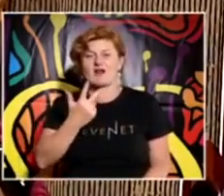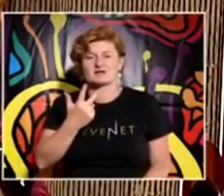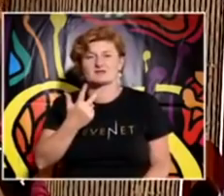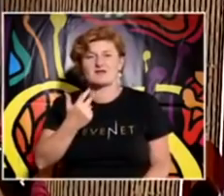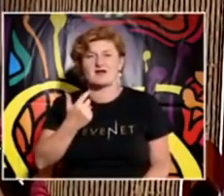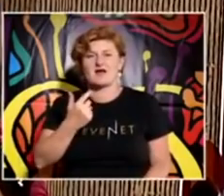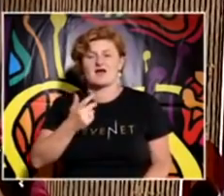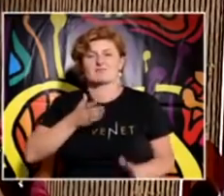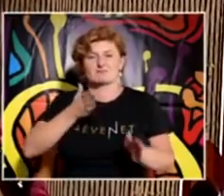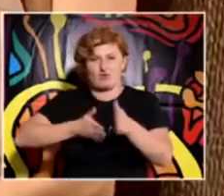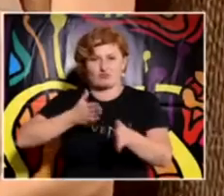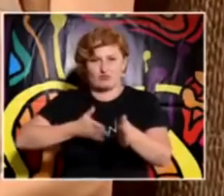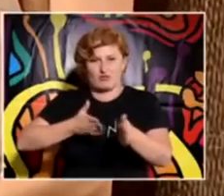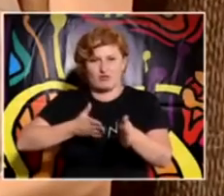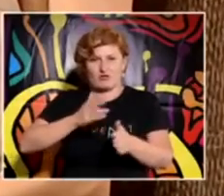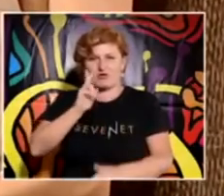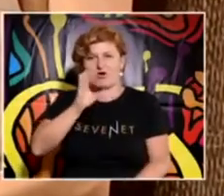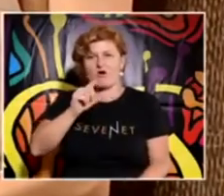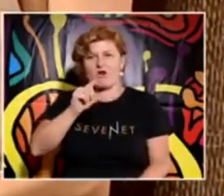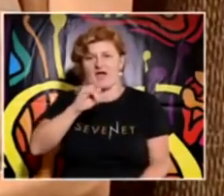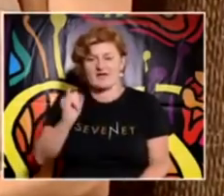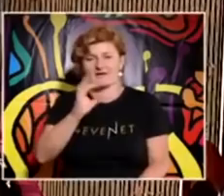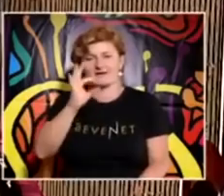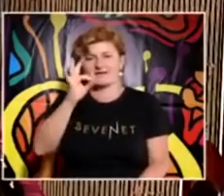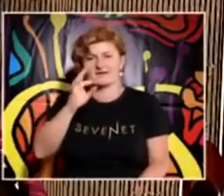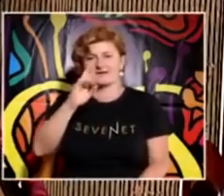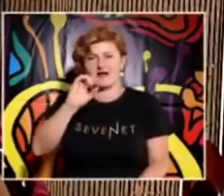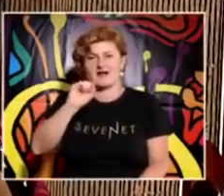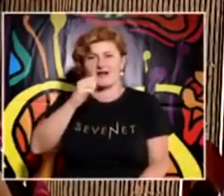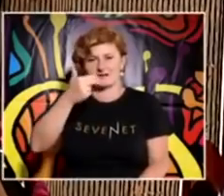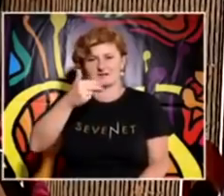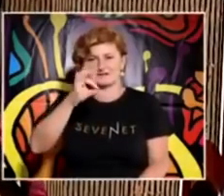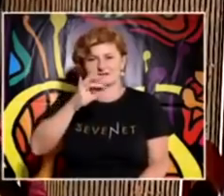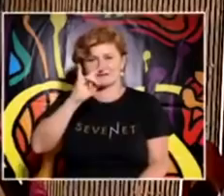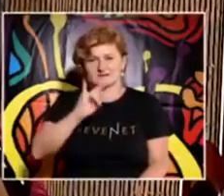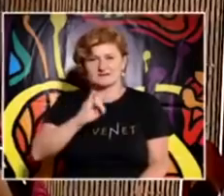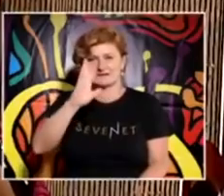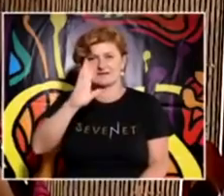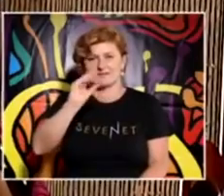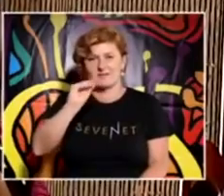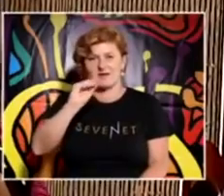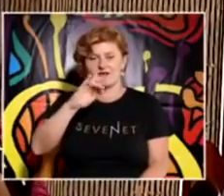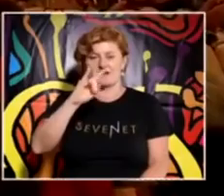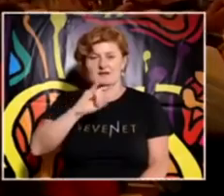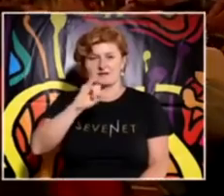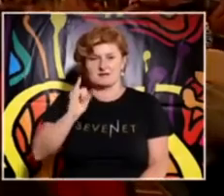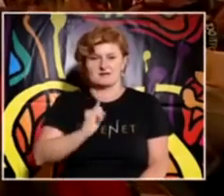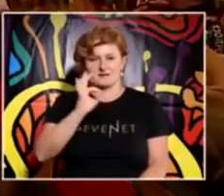transsyberyjskiej. Uwierzcie mi, no czujecie to szczypanie na całym ciele. Spontanicznie wyszedłeś.